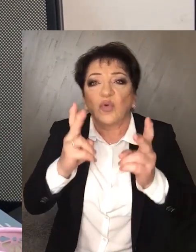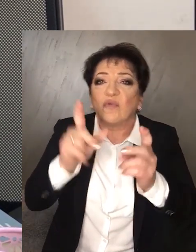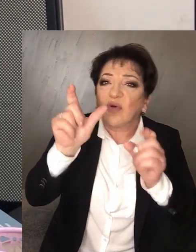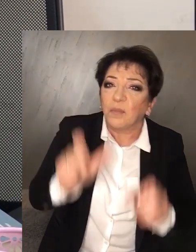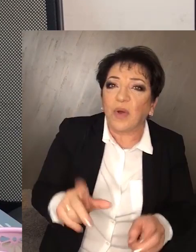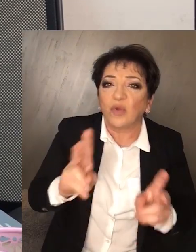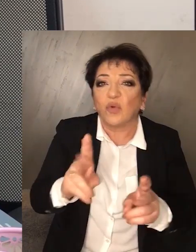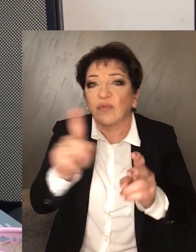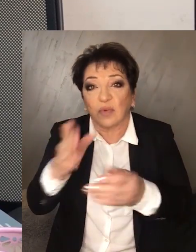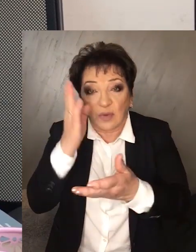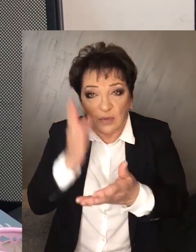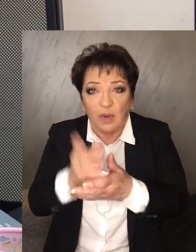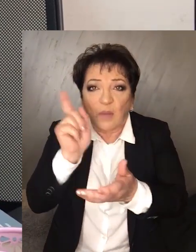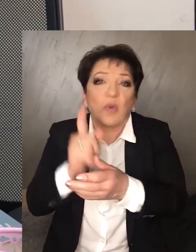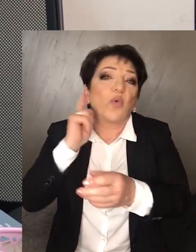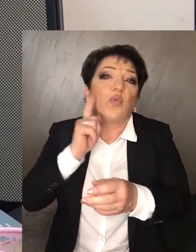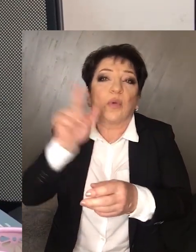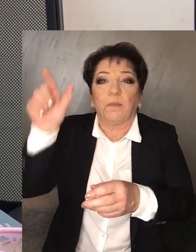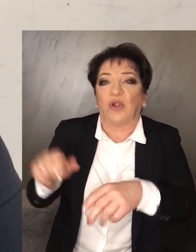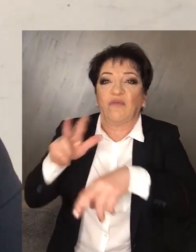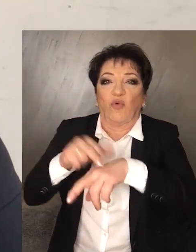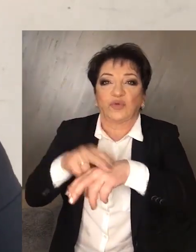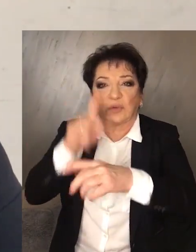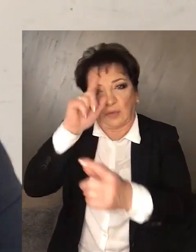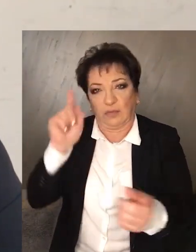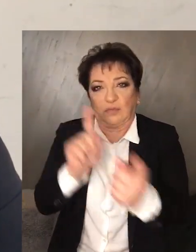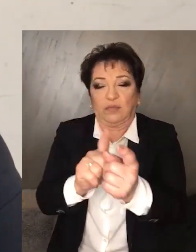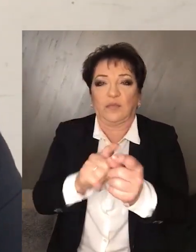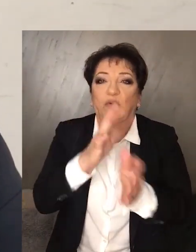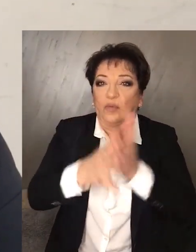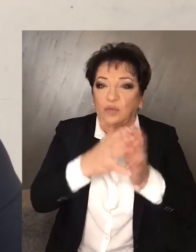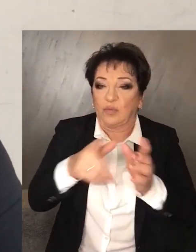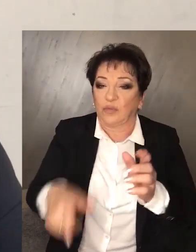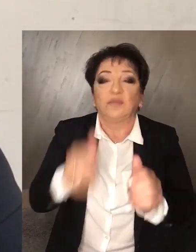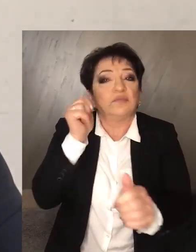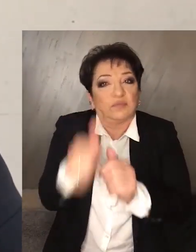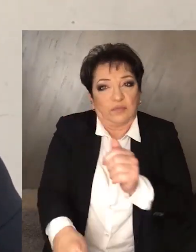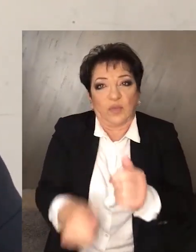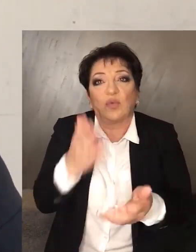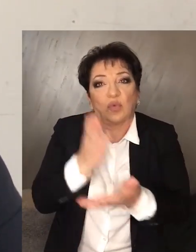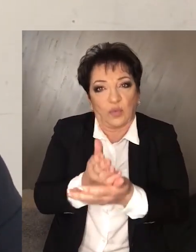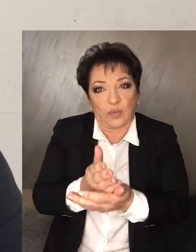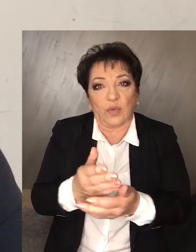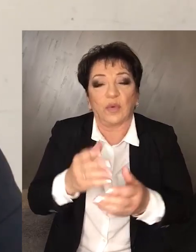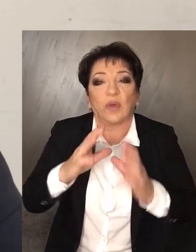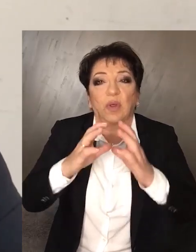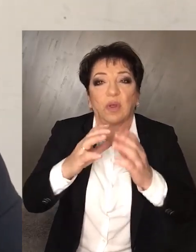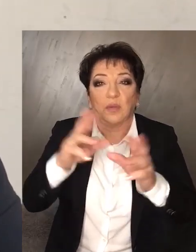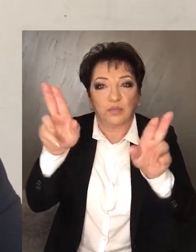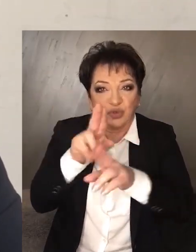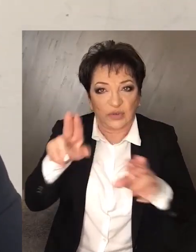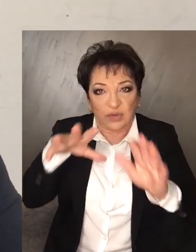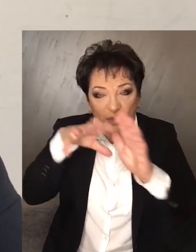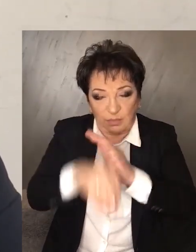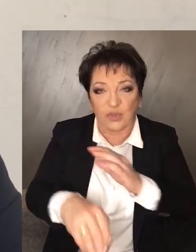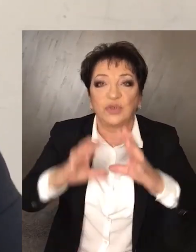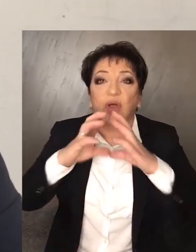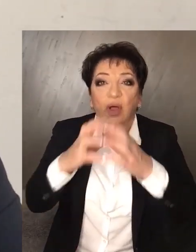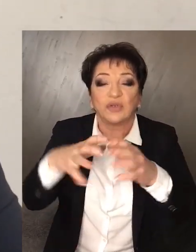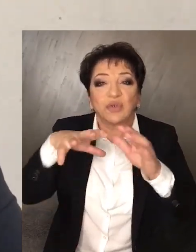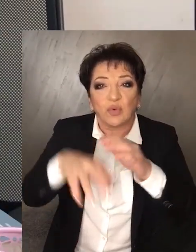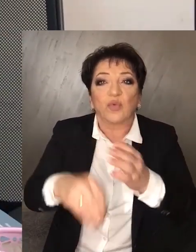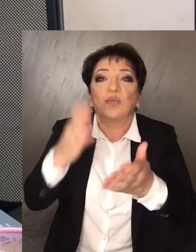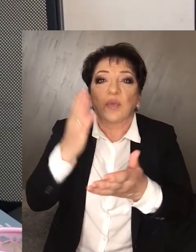այսպես ասած, վարորդի կամ մեկով խախտել է օրենքը, իրենով զբաղվում է խուլ ոստիկանը։ Սա մեծ առաջընթաց